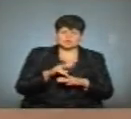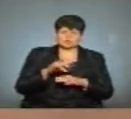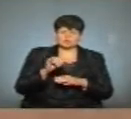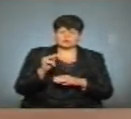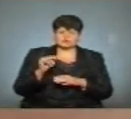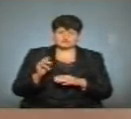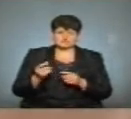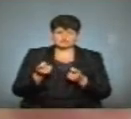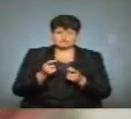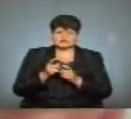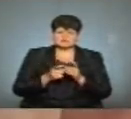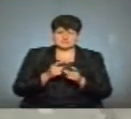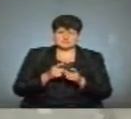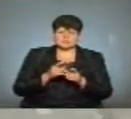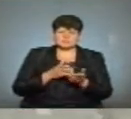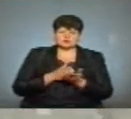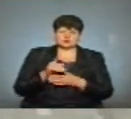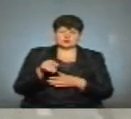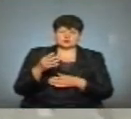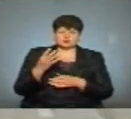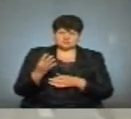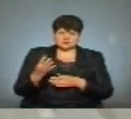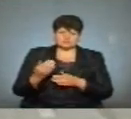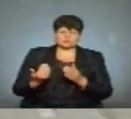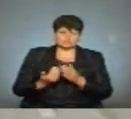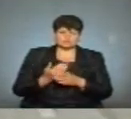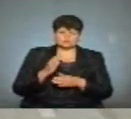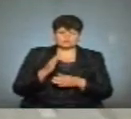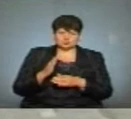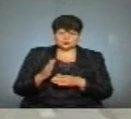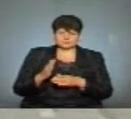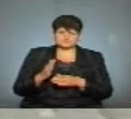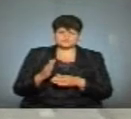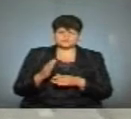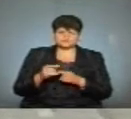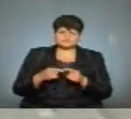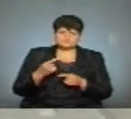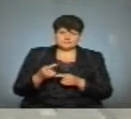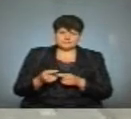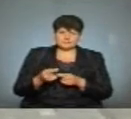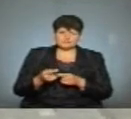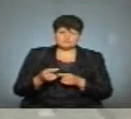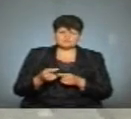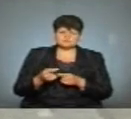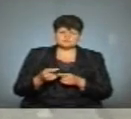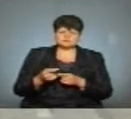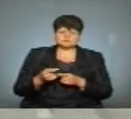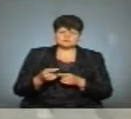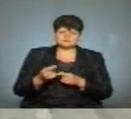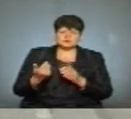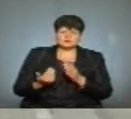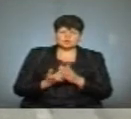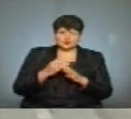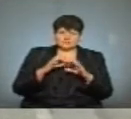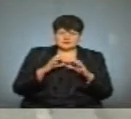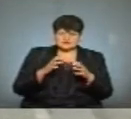що змінений маршрут номер 4. В новій інтерпретації він буде проходити через проспект з Нового світу,